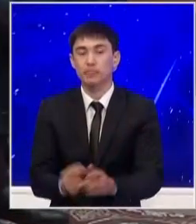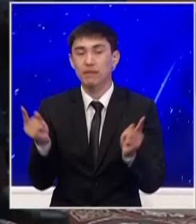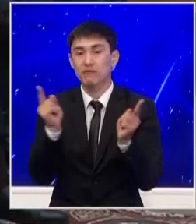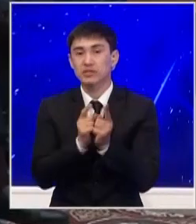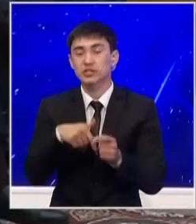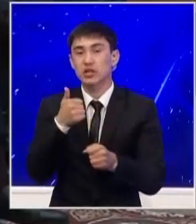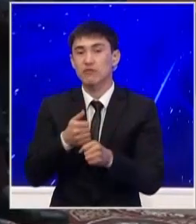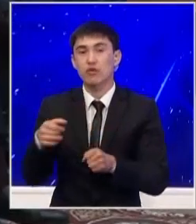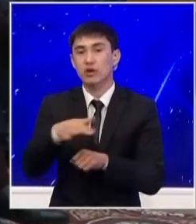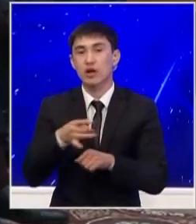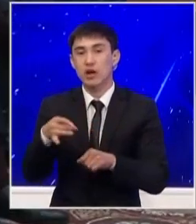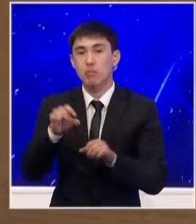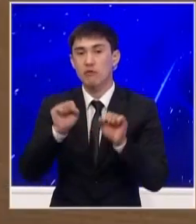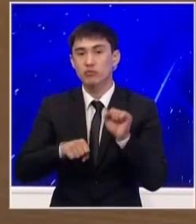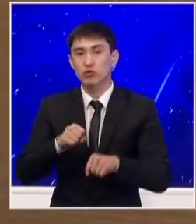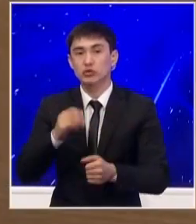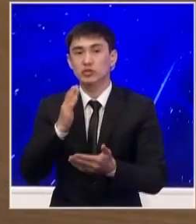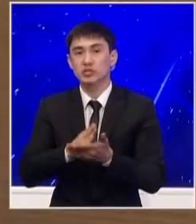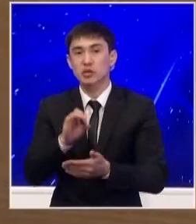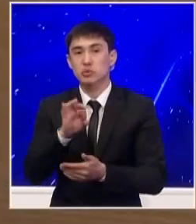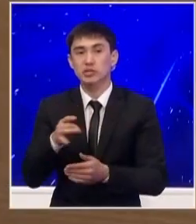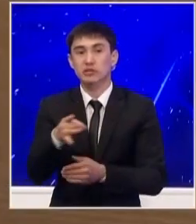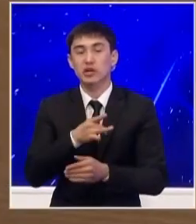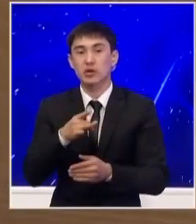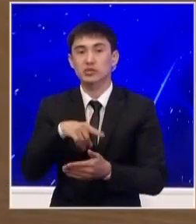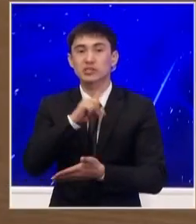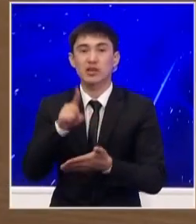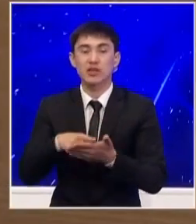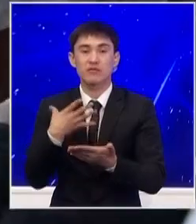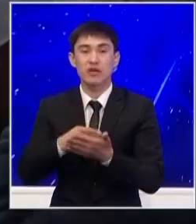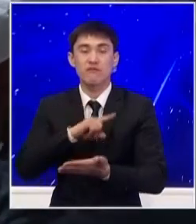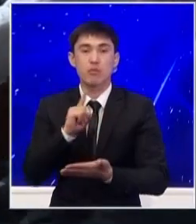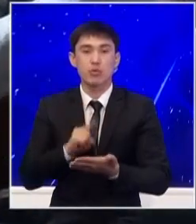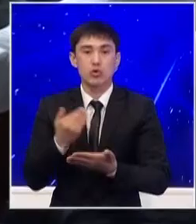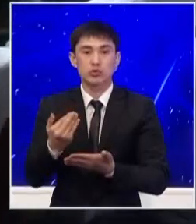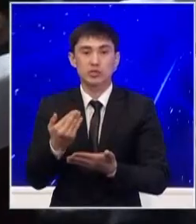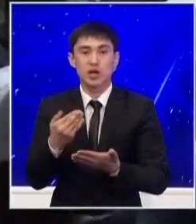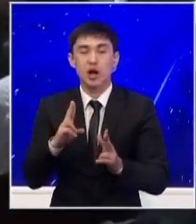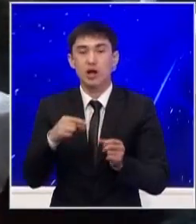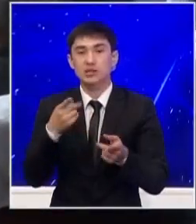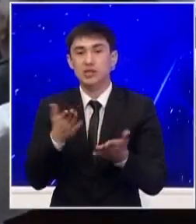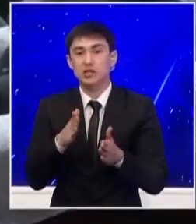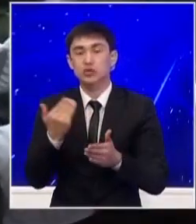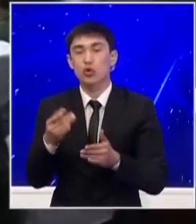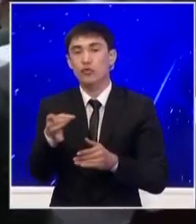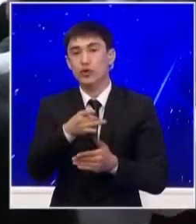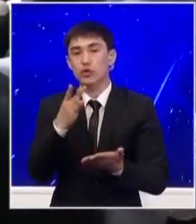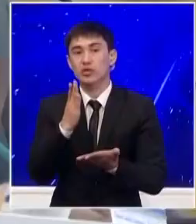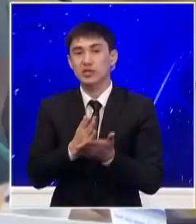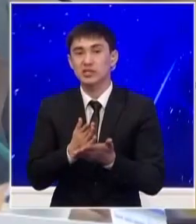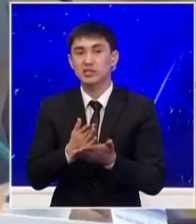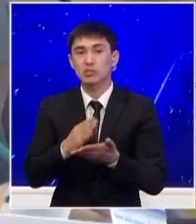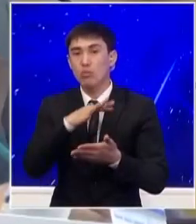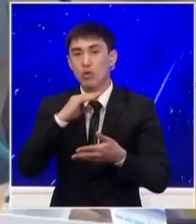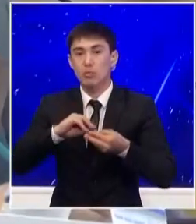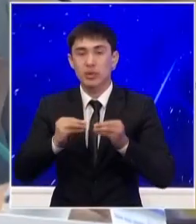главой края дала возможность жителям Инбекши-Казахского района задать волнующие их вопросы. Как оказалось, в регионе имеется